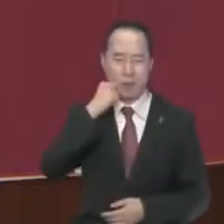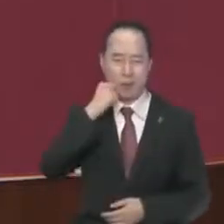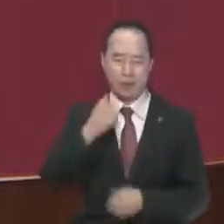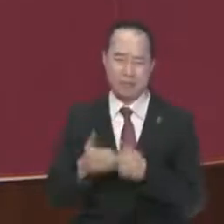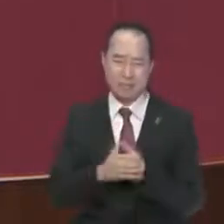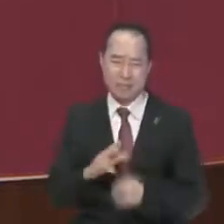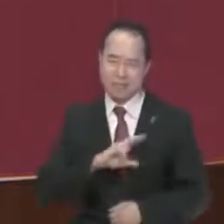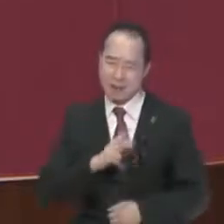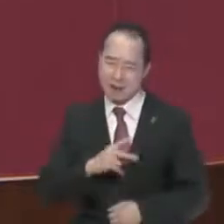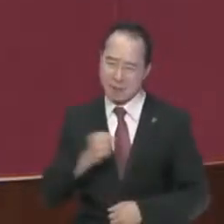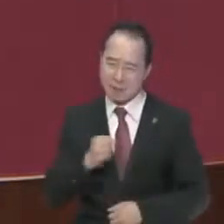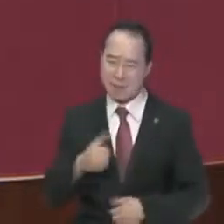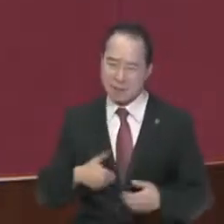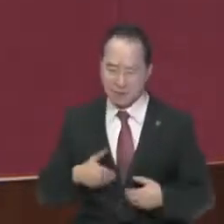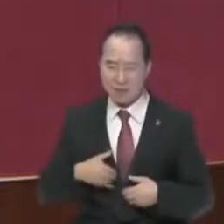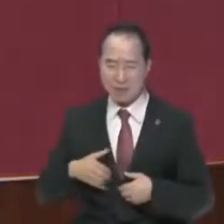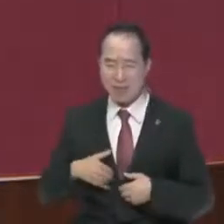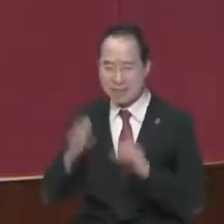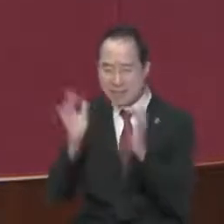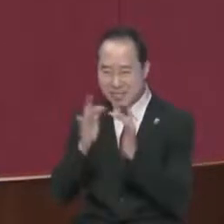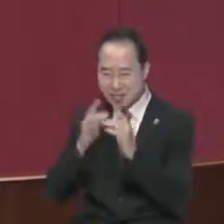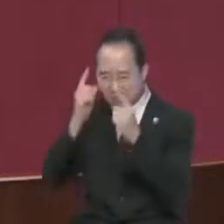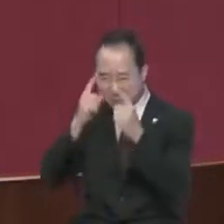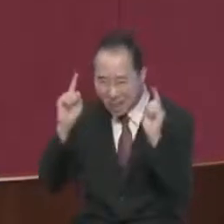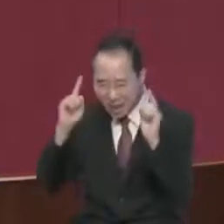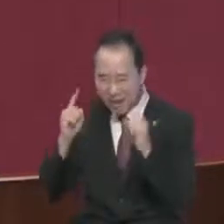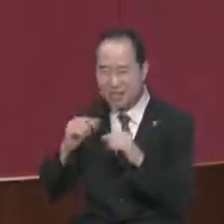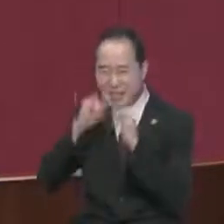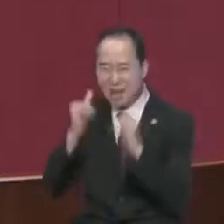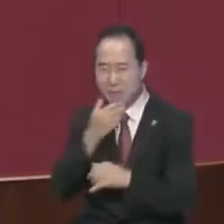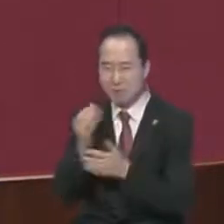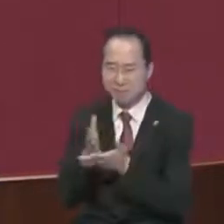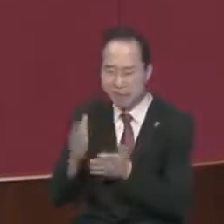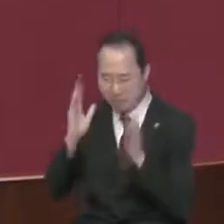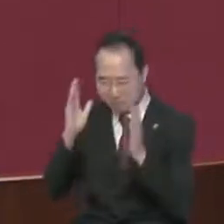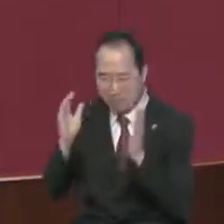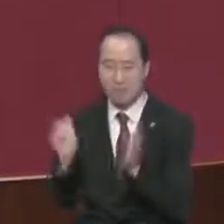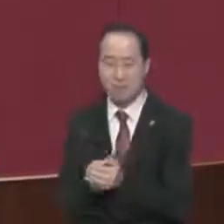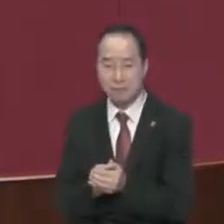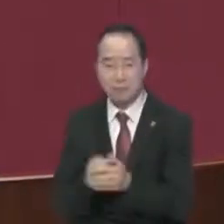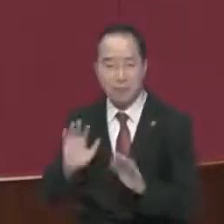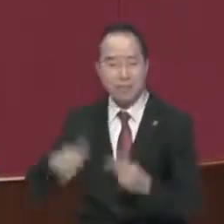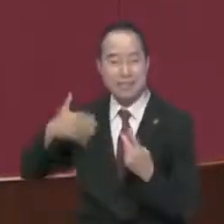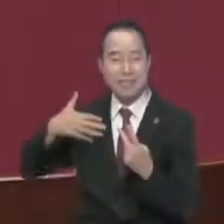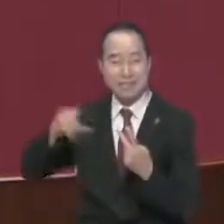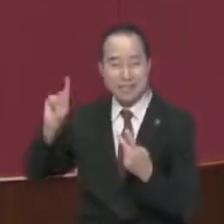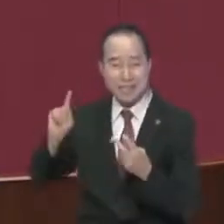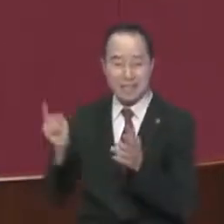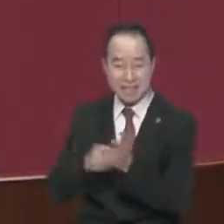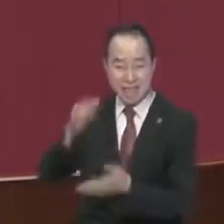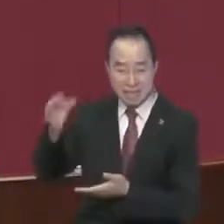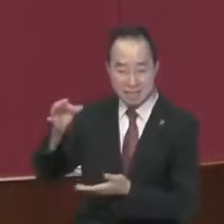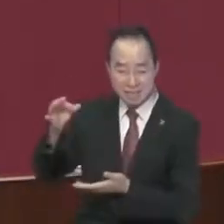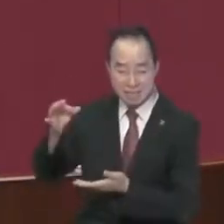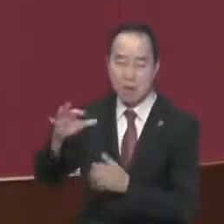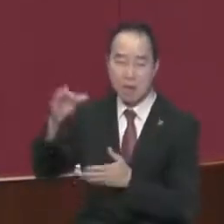싶어서 사이버대학 사회복지학과에 진학을 했습니다. 이분은 이번 2차 재난지원금에서